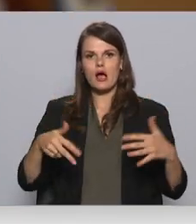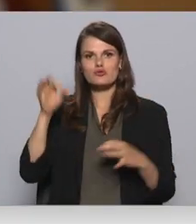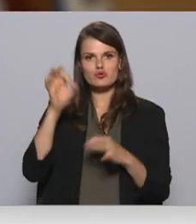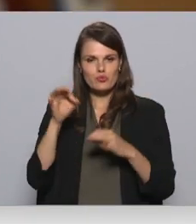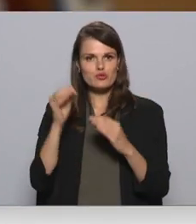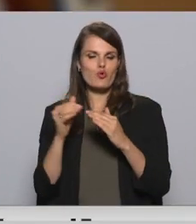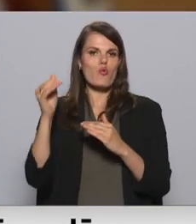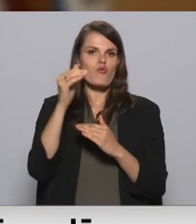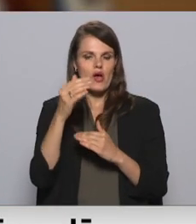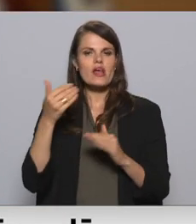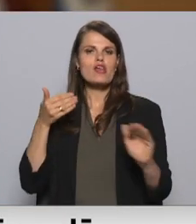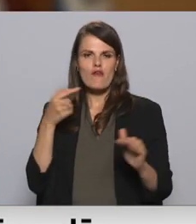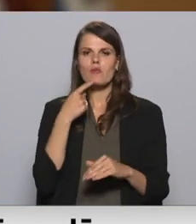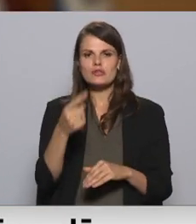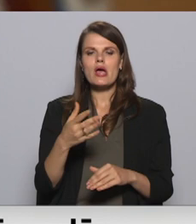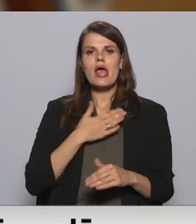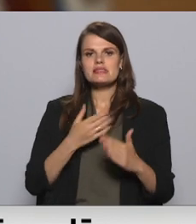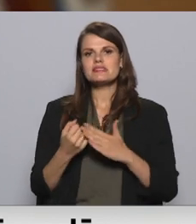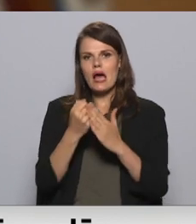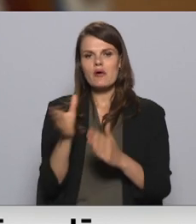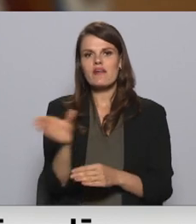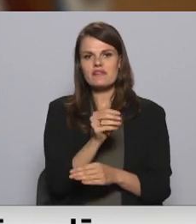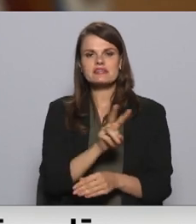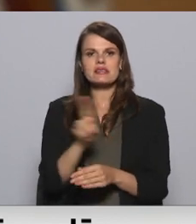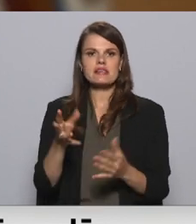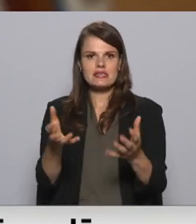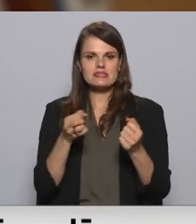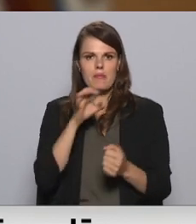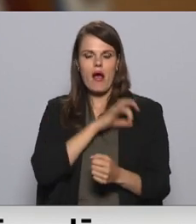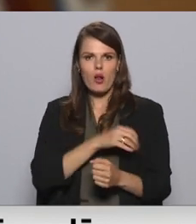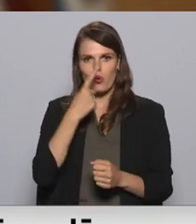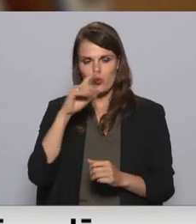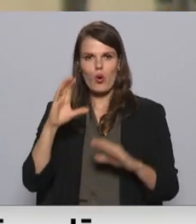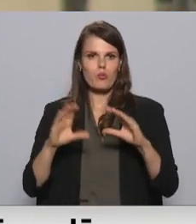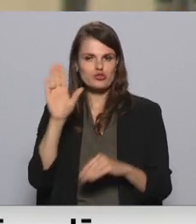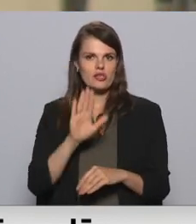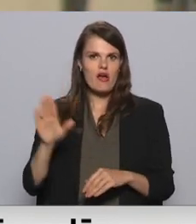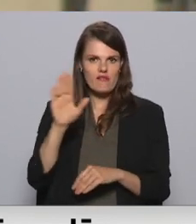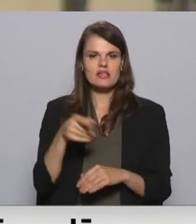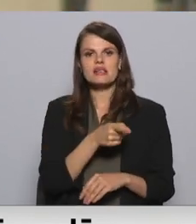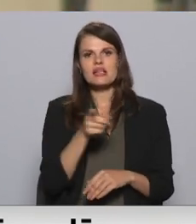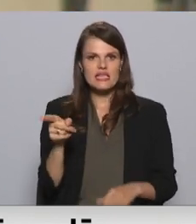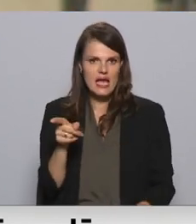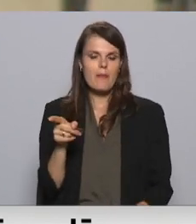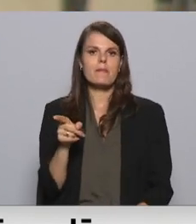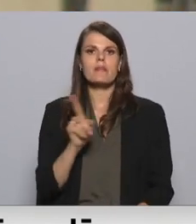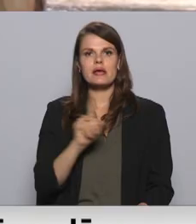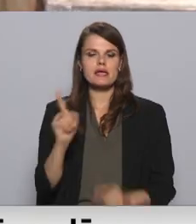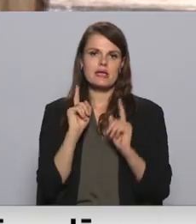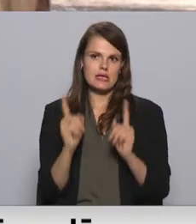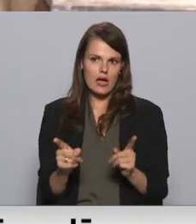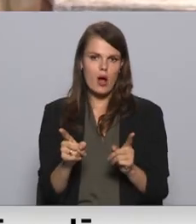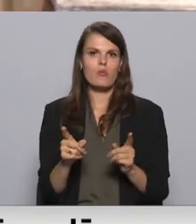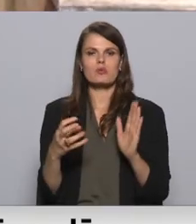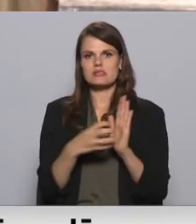vairāk. Un es jau iepriekš esmu teicis, ka es atbalstu to, ka visi, kas saņem savu atalgojumu no budžeta, tiem būtu jābūt